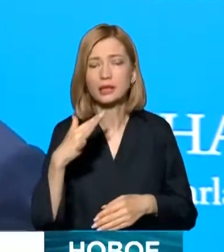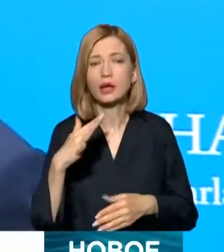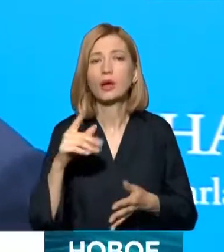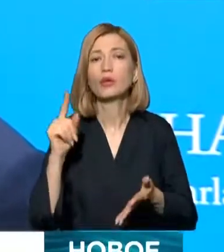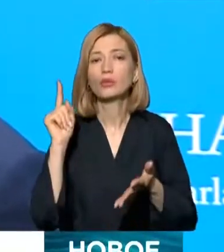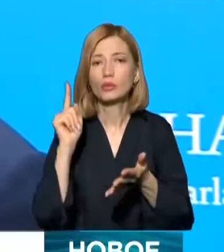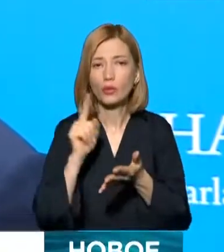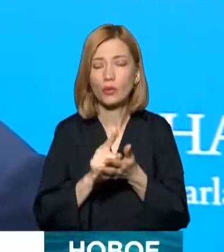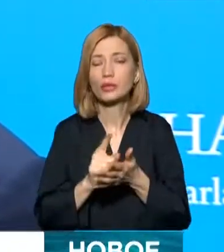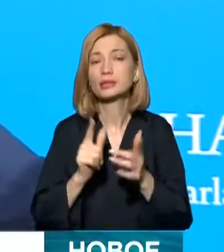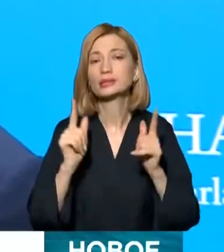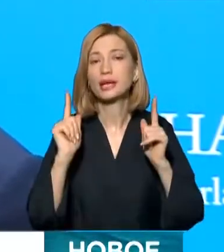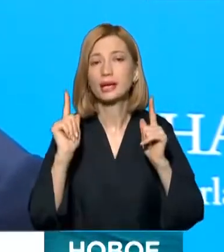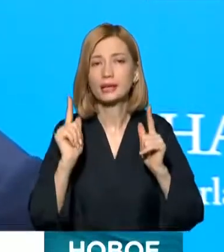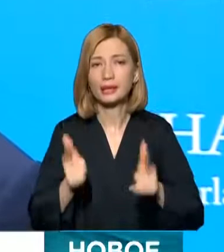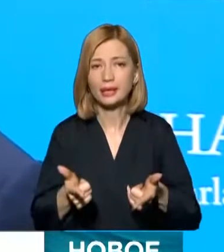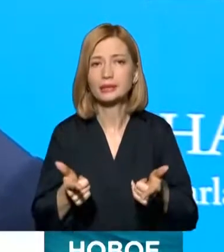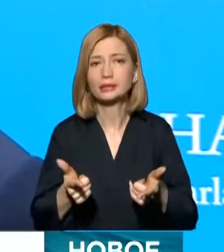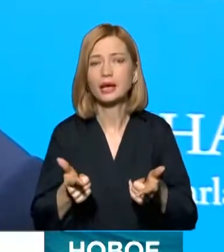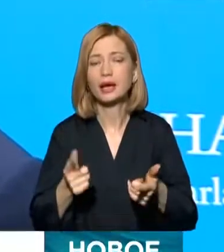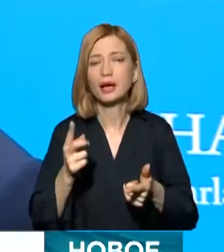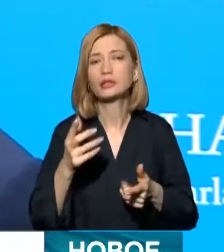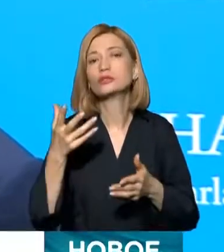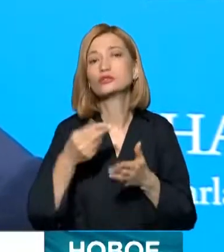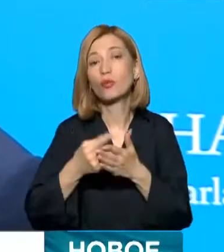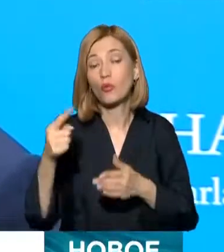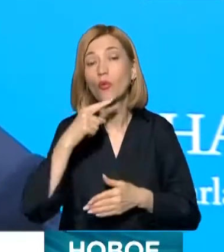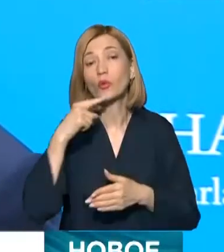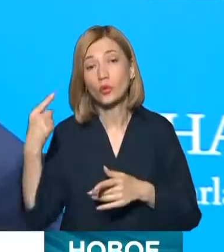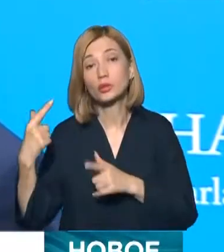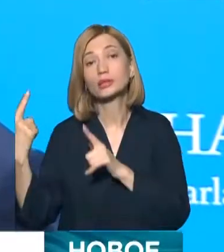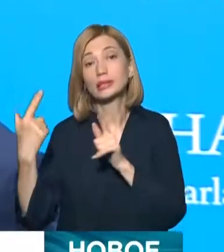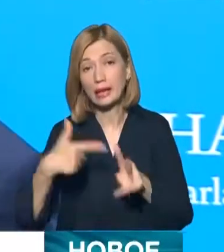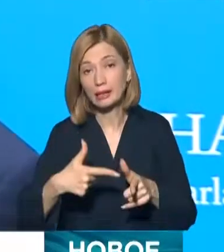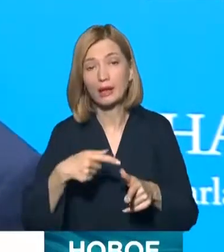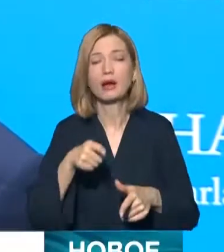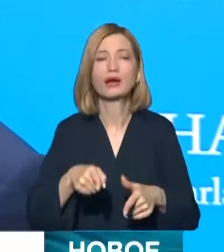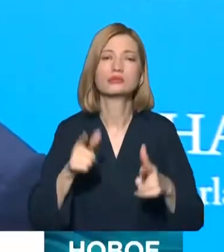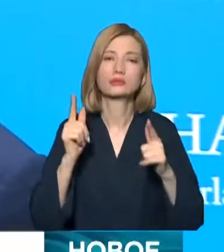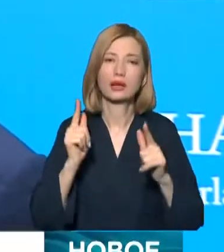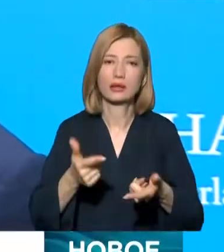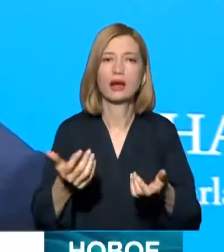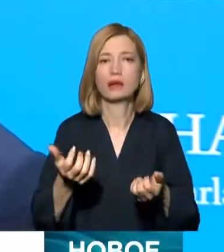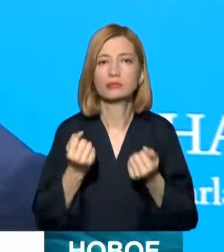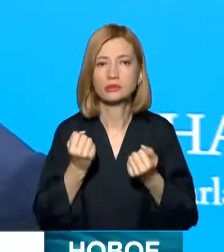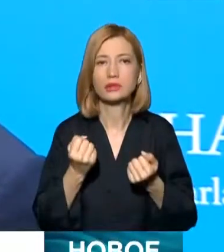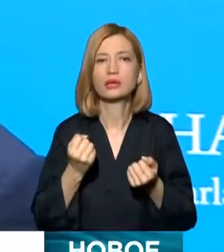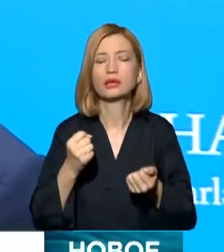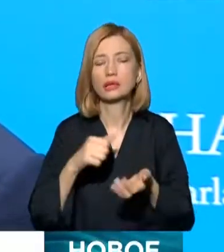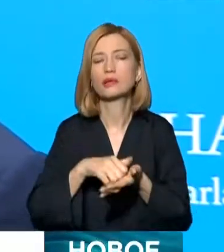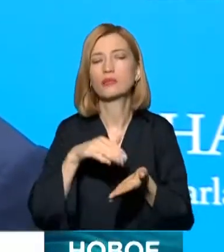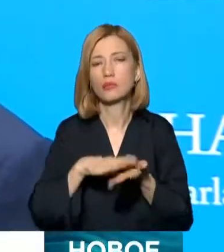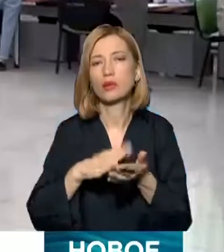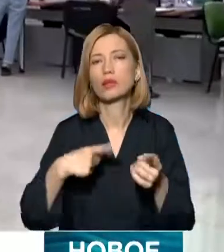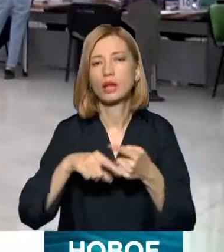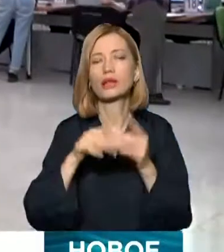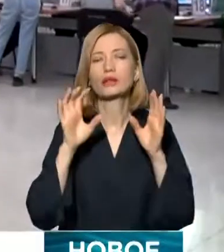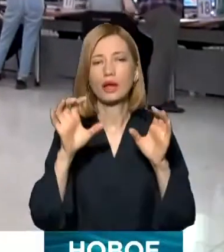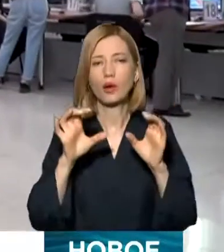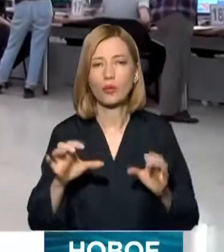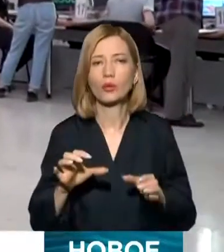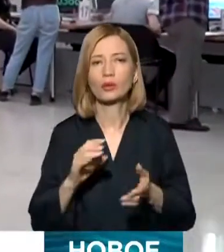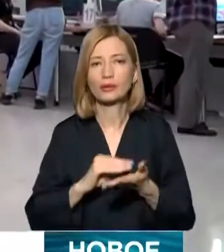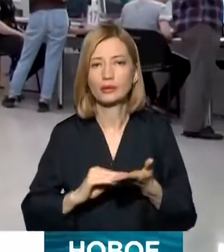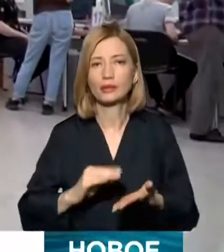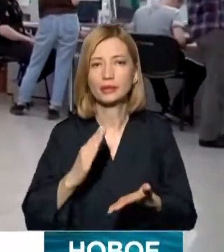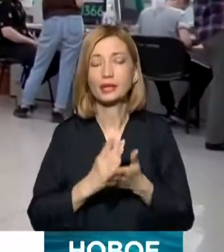иметь согласие своего государства. И вот этот пункт, он прописан четко в наших законах. Только за